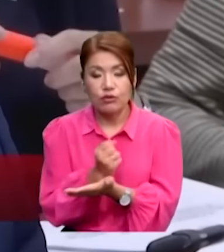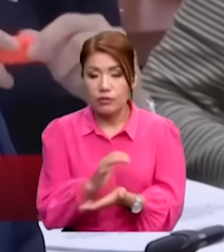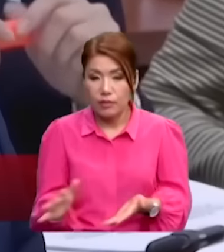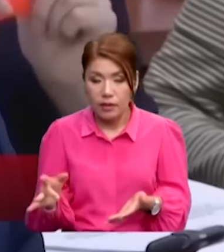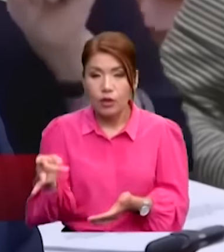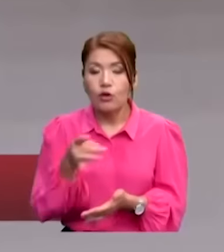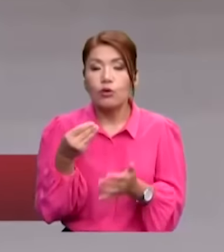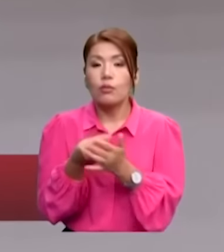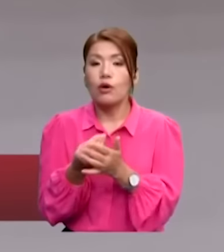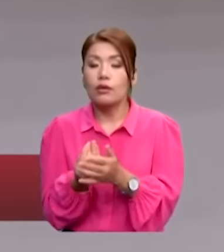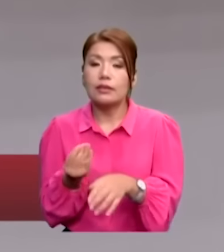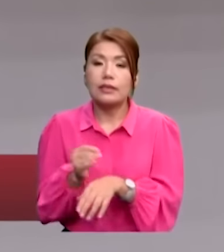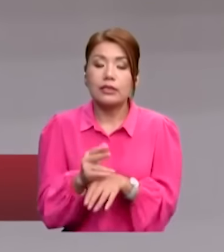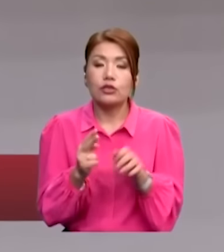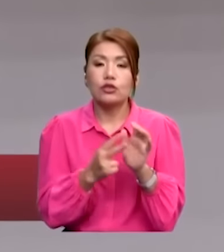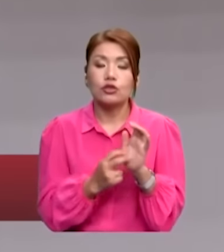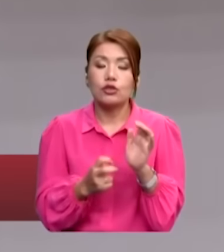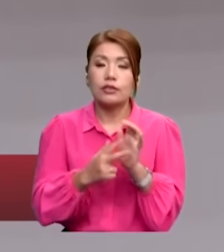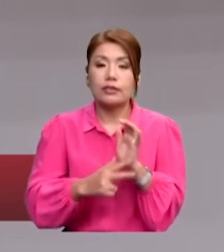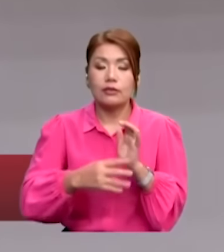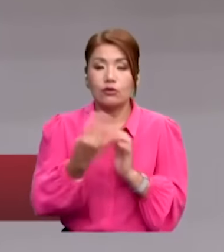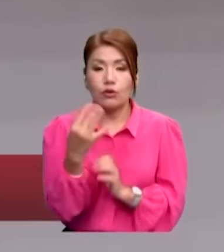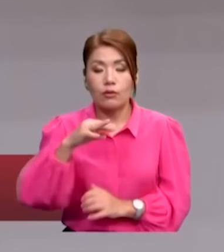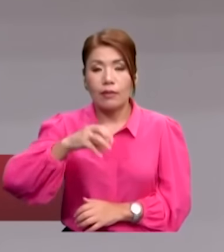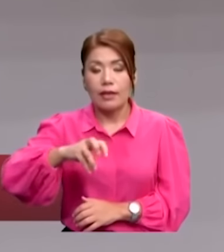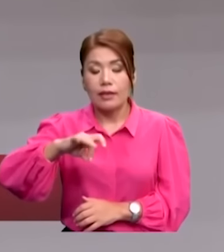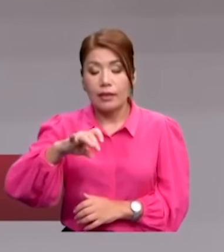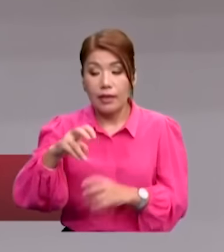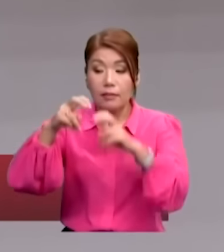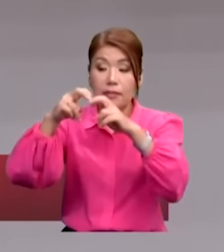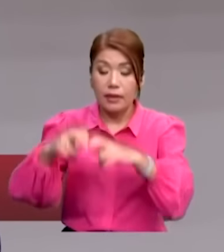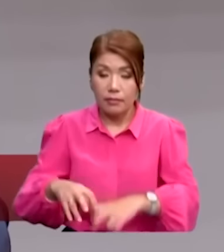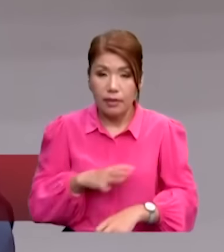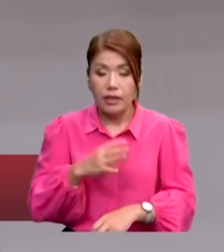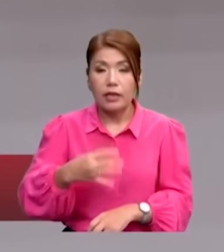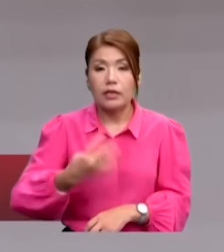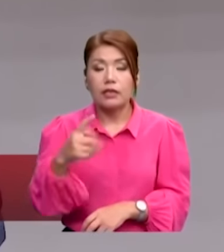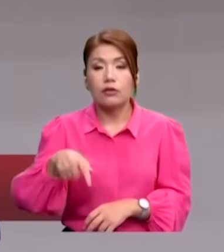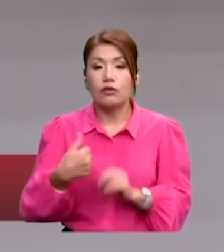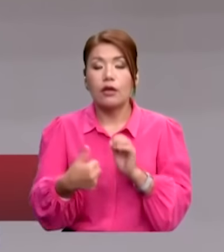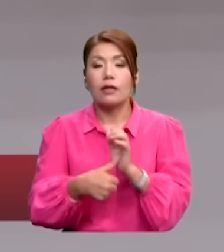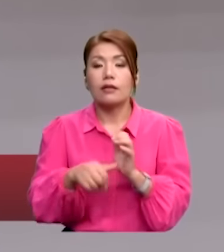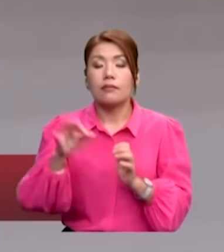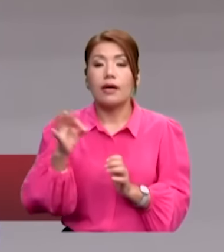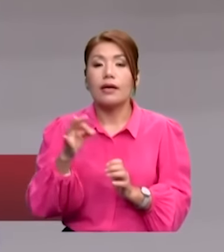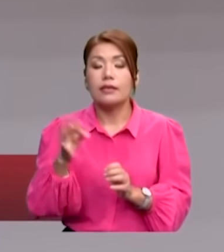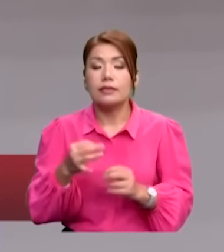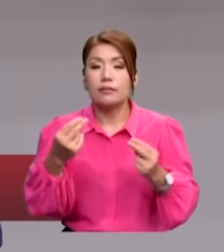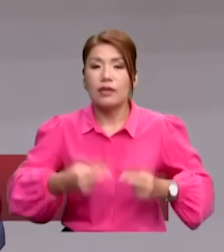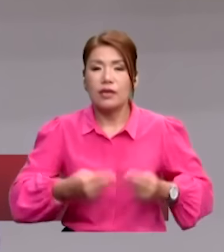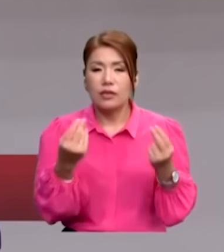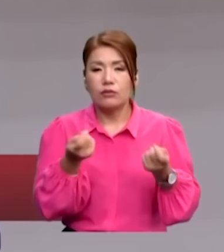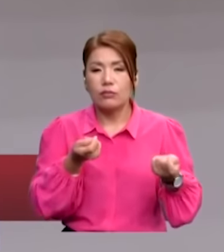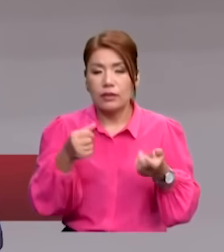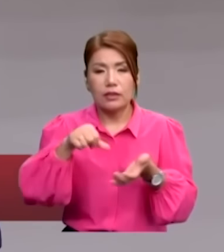бюджетке қосымша түскен 784 миллиард теңге аудит жүргізілді. Соның 42,6% салыққа және кедендік әкімшілендіру қатысты